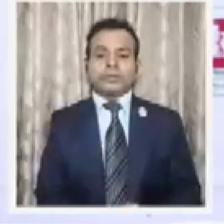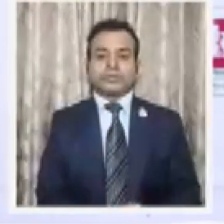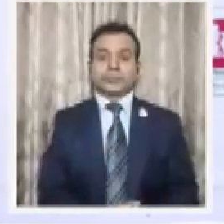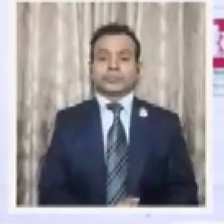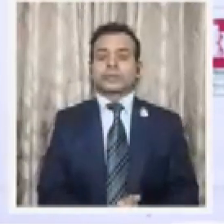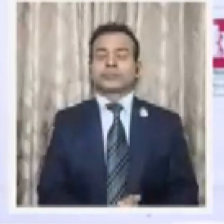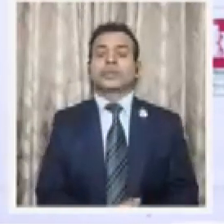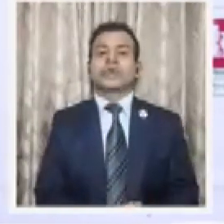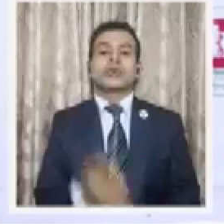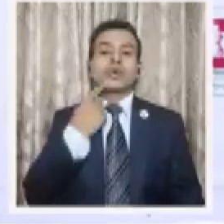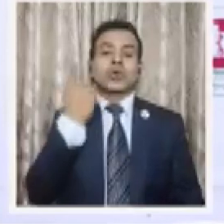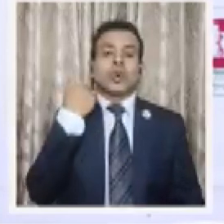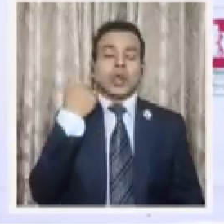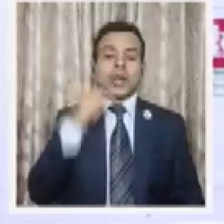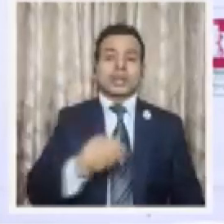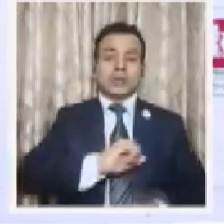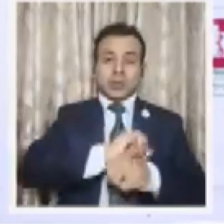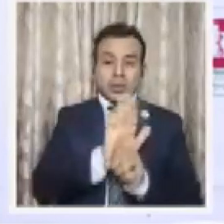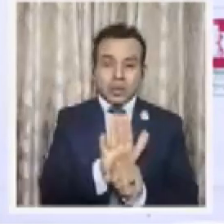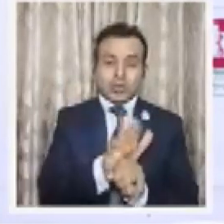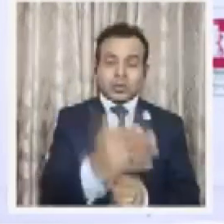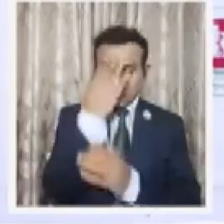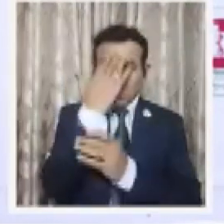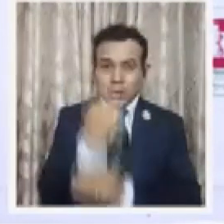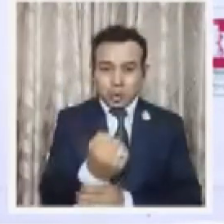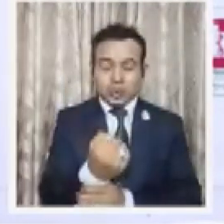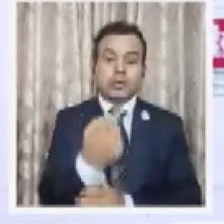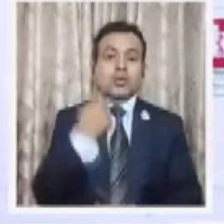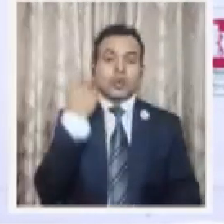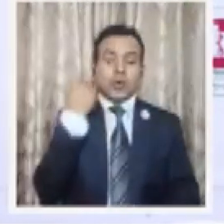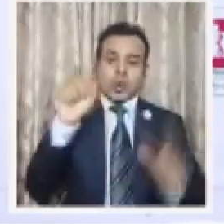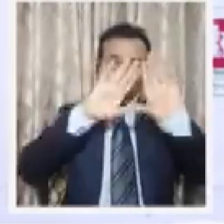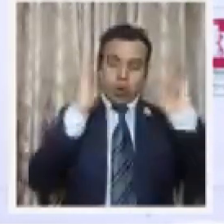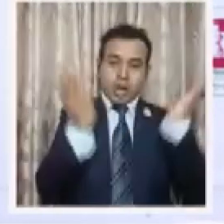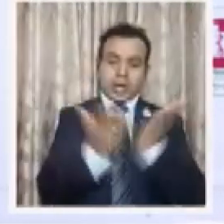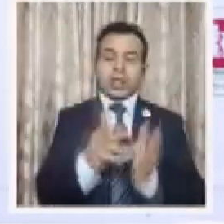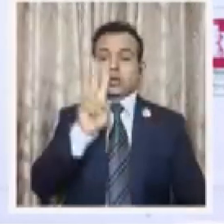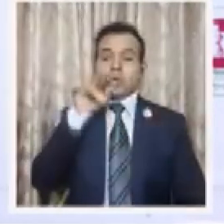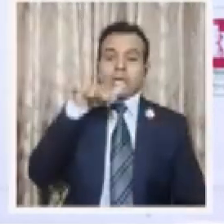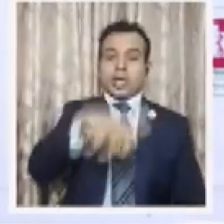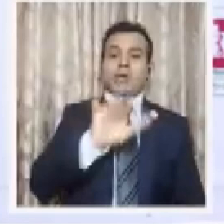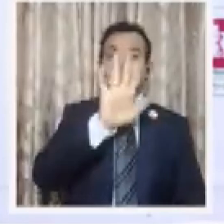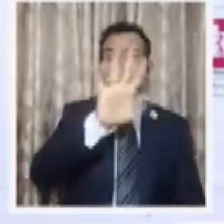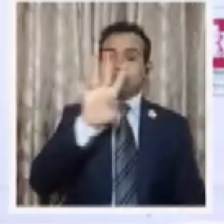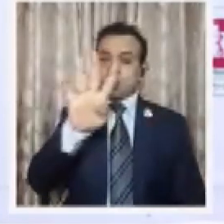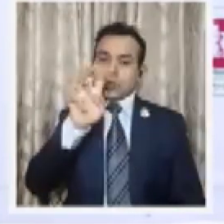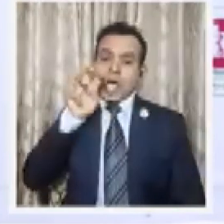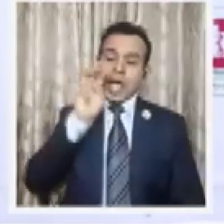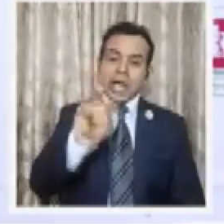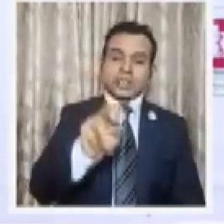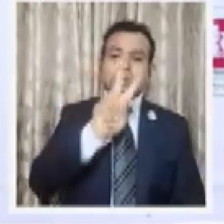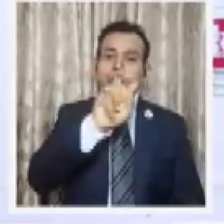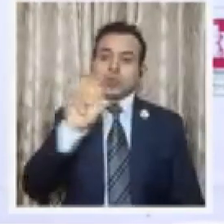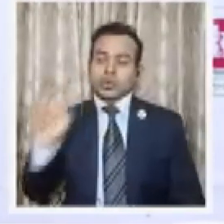254,274 জন এবং দুঃখিত 24 ঘন্টায় শনাক্ত হয়েছেন সারা বিশ্বে 24 ঘন্টায় শনাক্ত